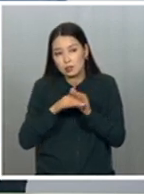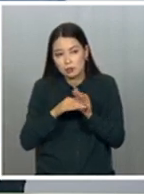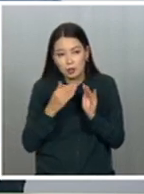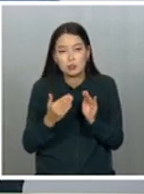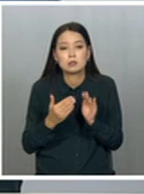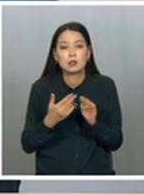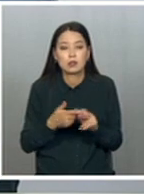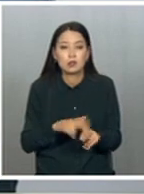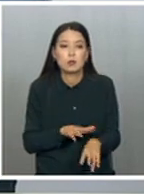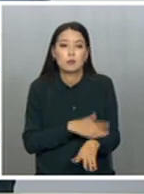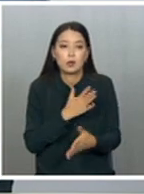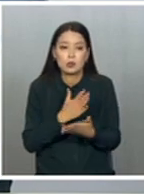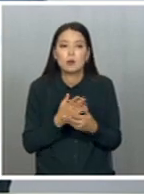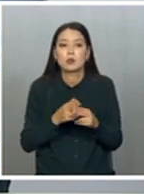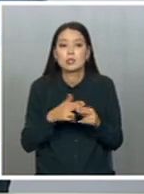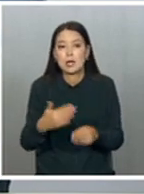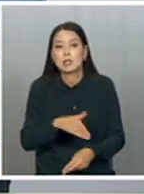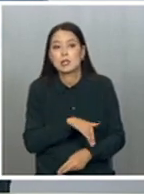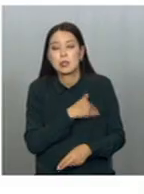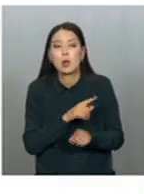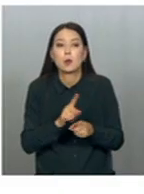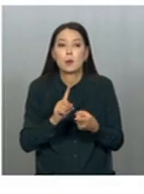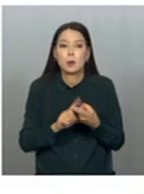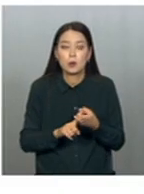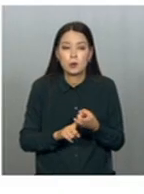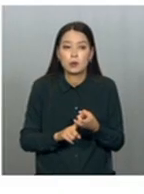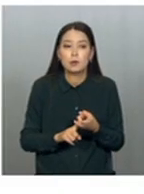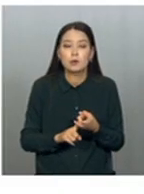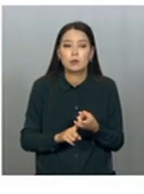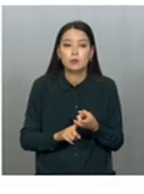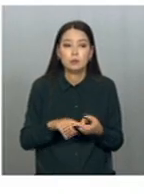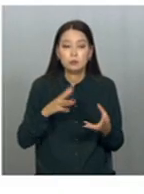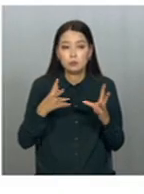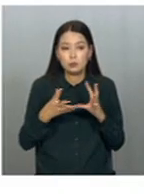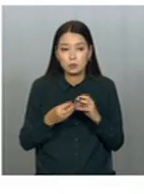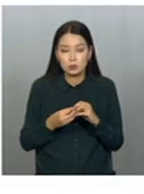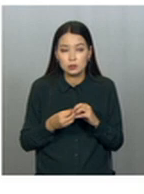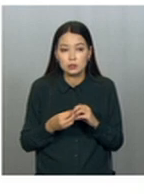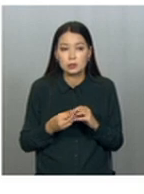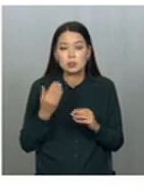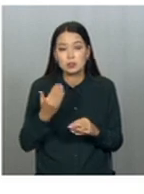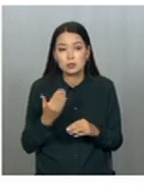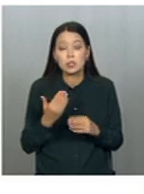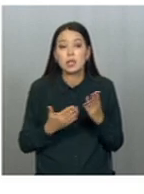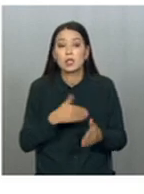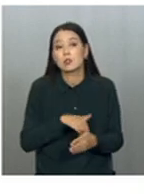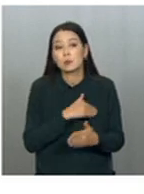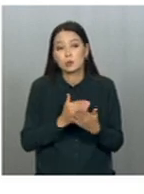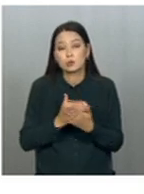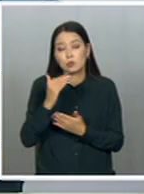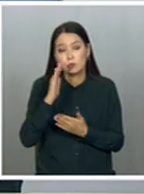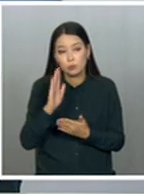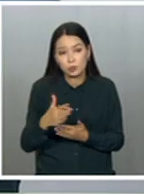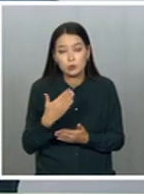болады. Саңылау тесіктері температураға байланысты ашылып және жабылып отырады. Егер де температура жоғары болатын болса,